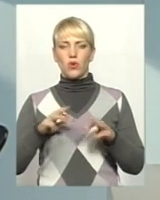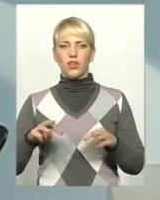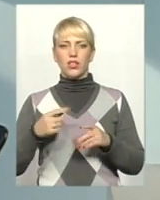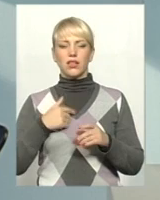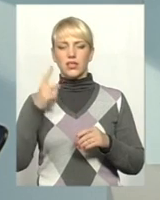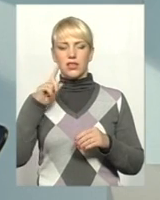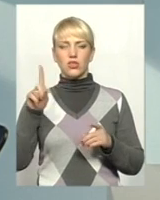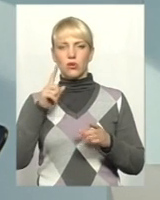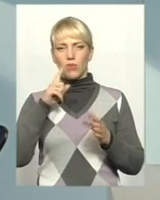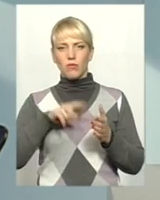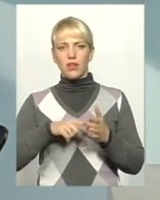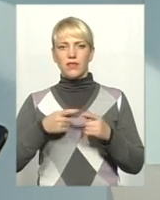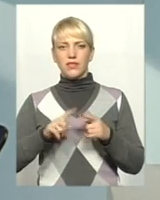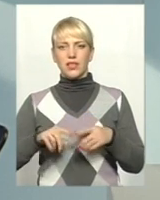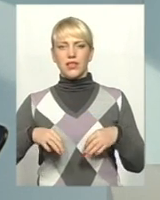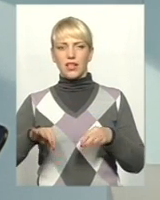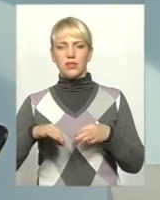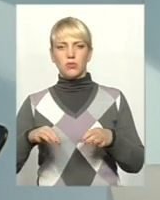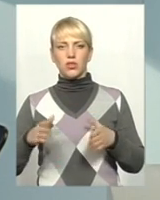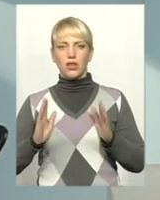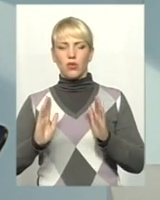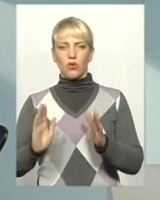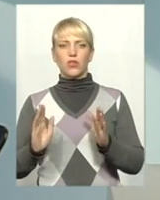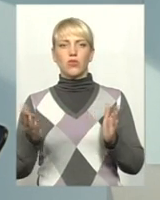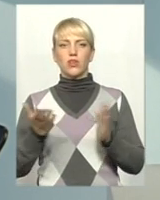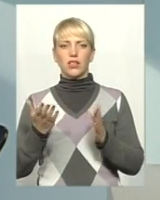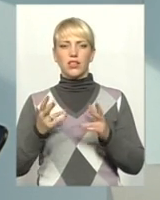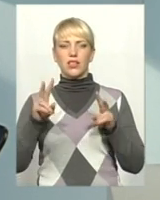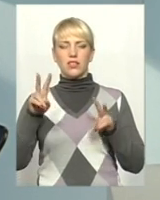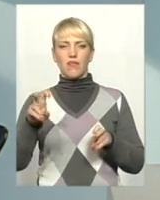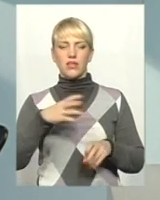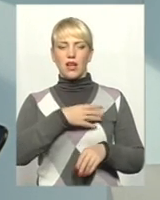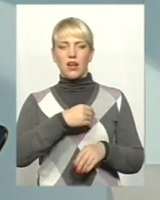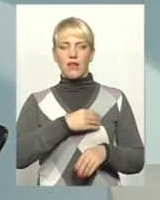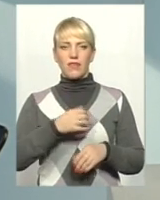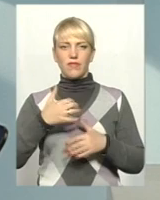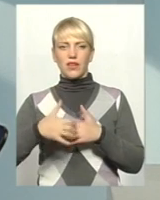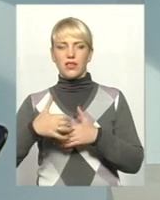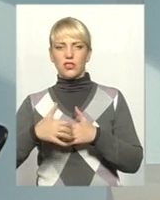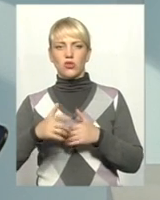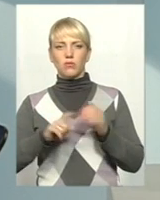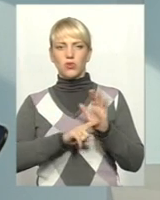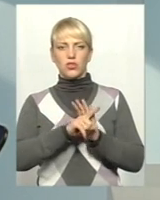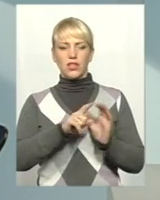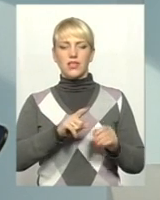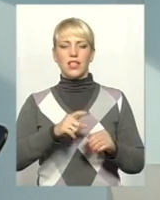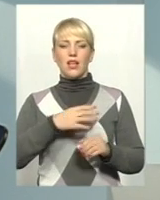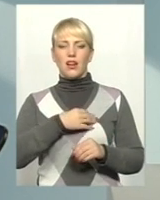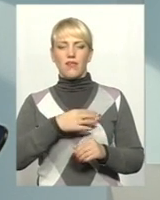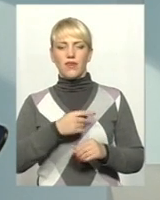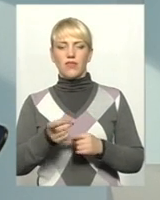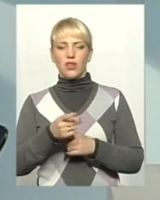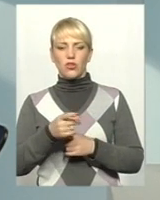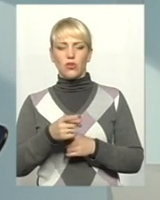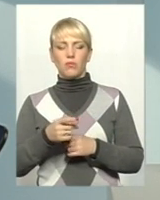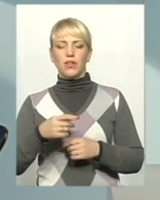саме цей транспортний коридор, який називають Львів-Херсон. Він починається Львів, Тернопіль, Хмельницький, Вінниця. Далі йде на